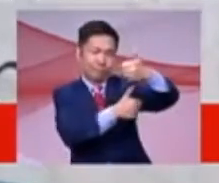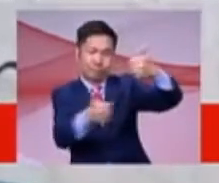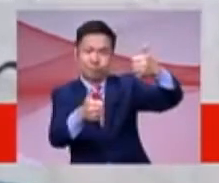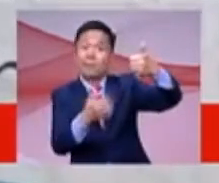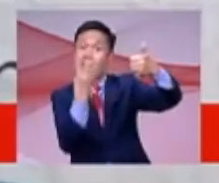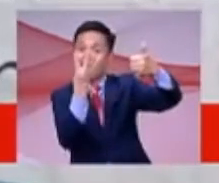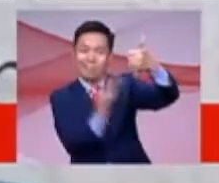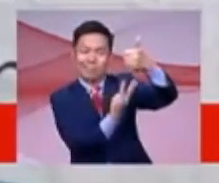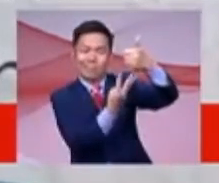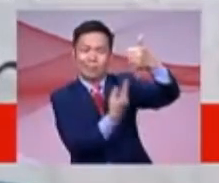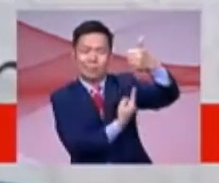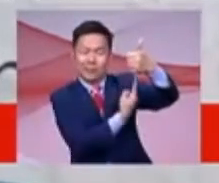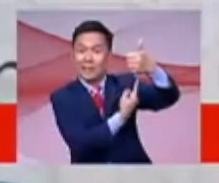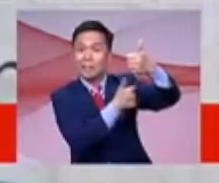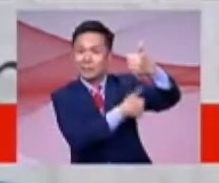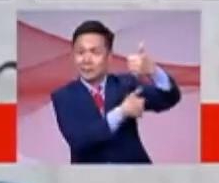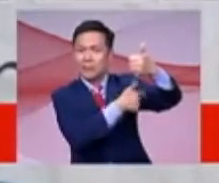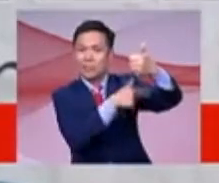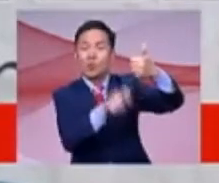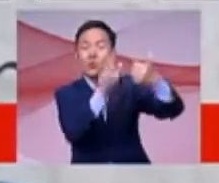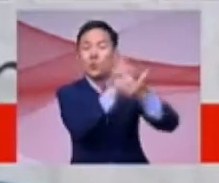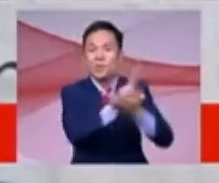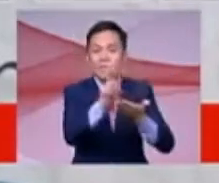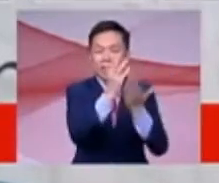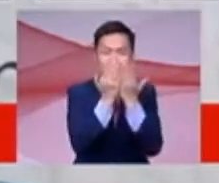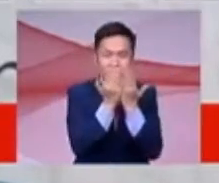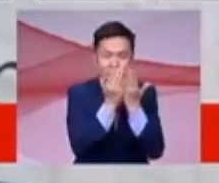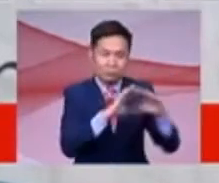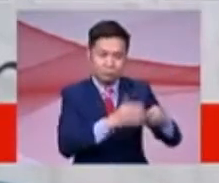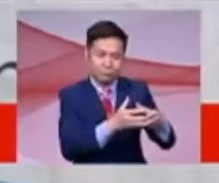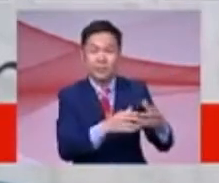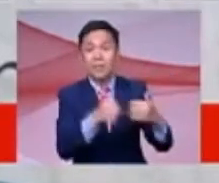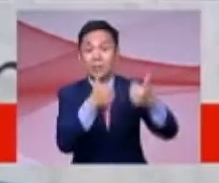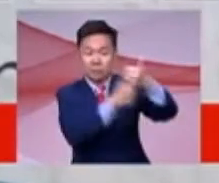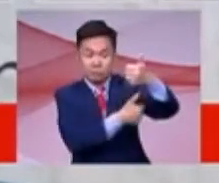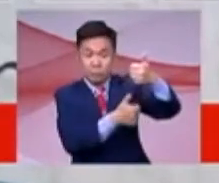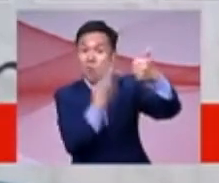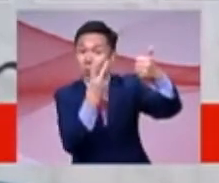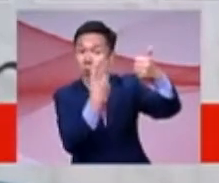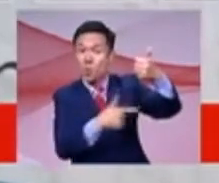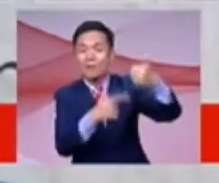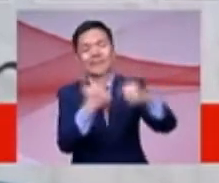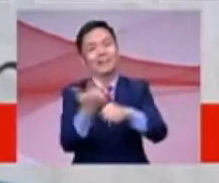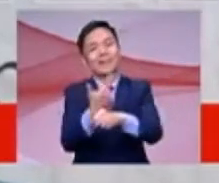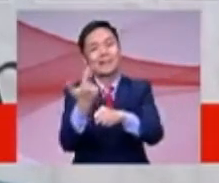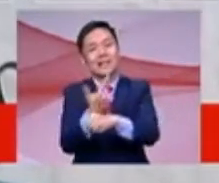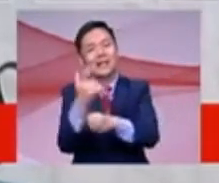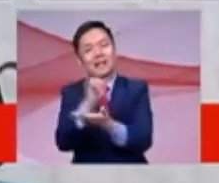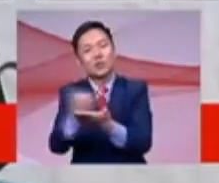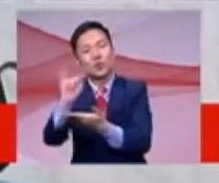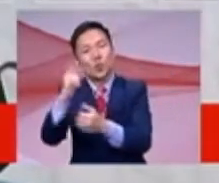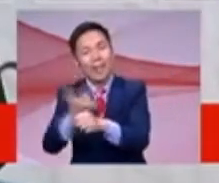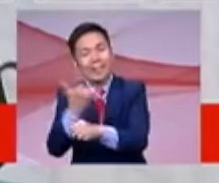pertama ialah di kalangan pelajar-pelajar universiti. Kategori kedua ialah institut latihan yang